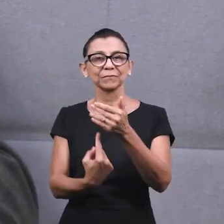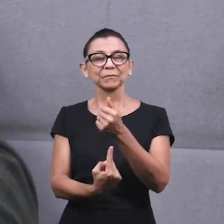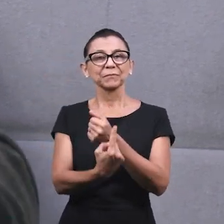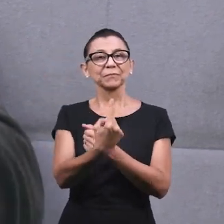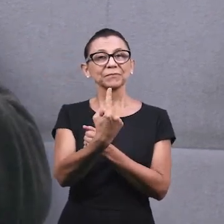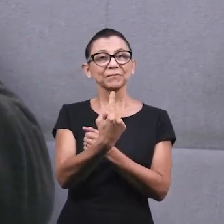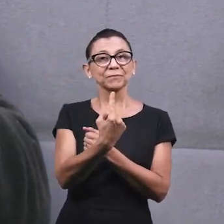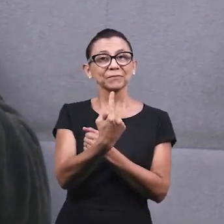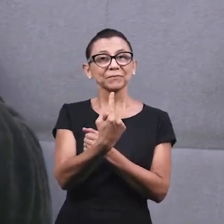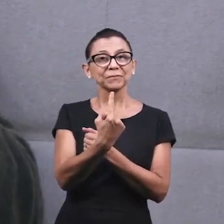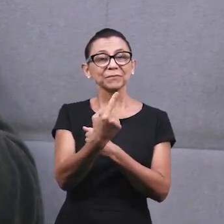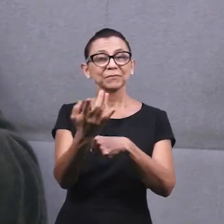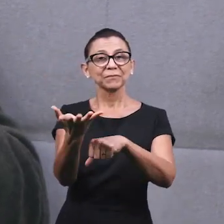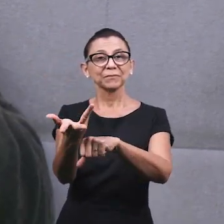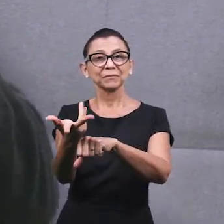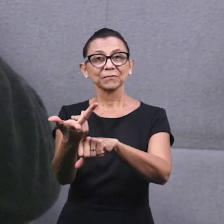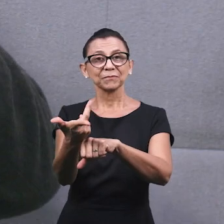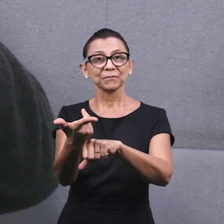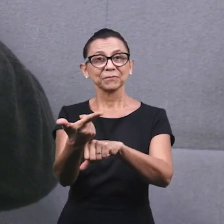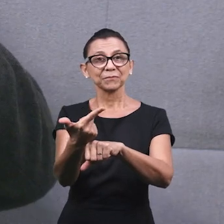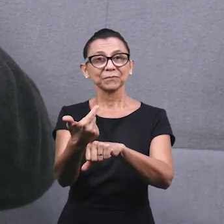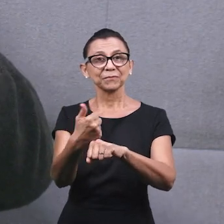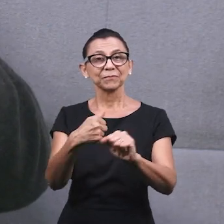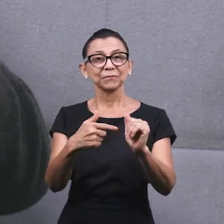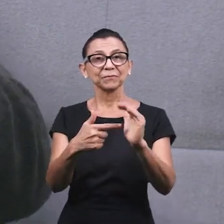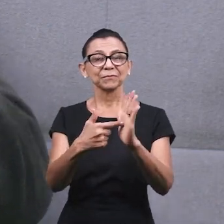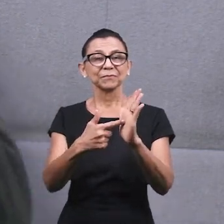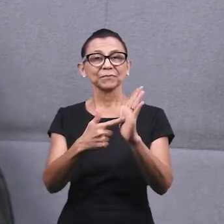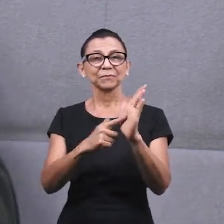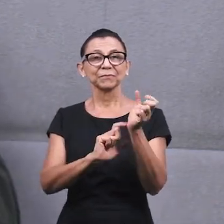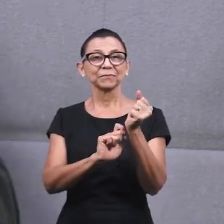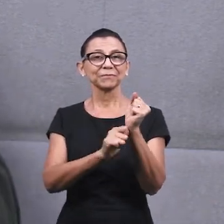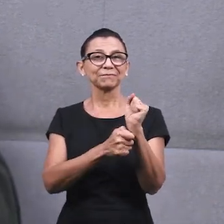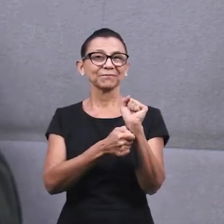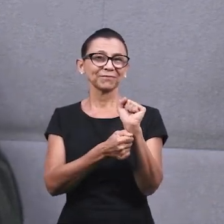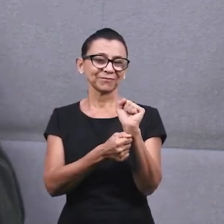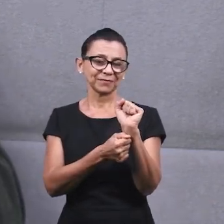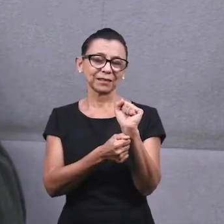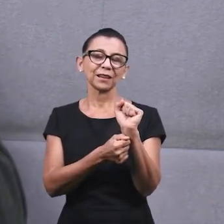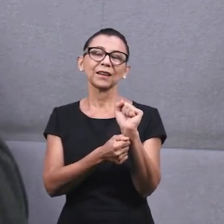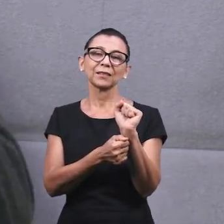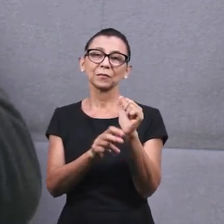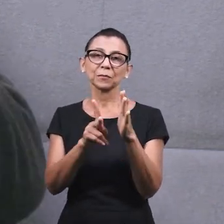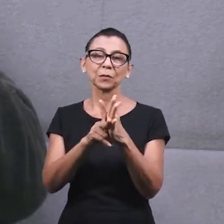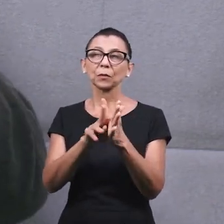qui amène l'homme à connaître quoi? Le mystère.